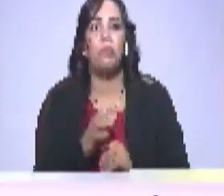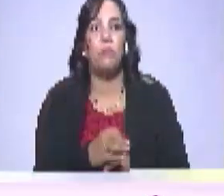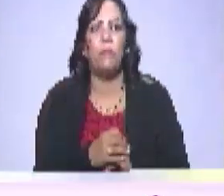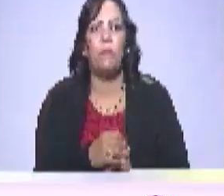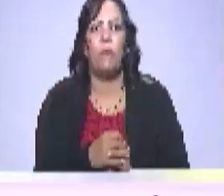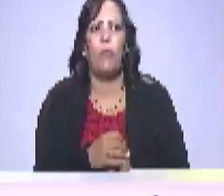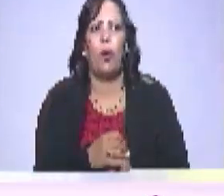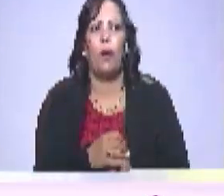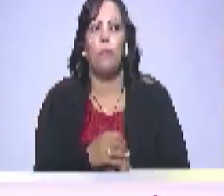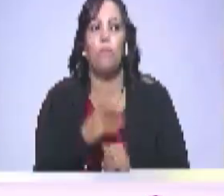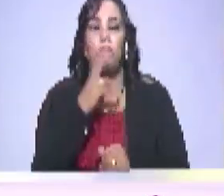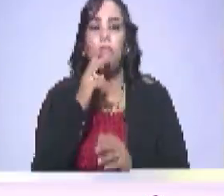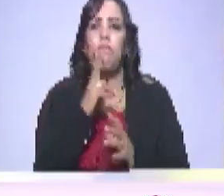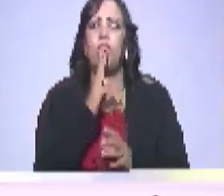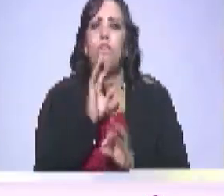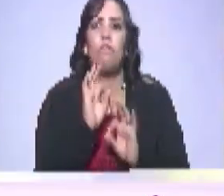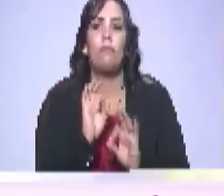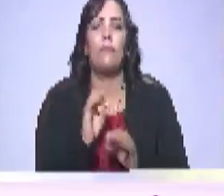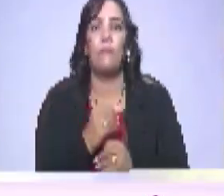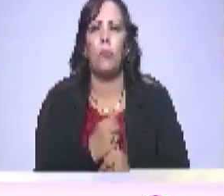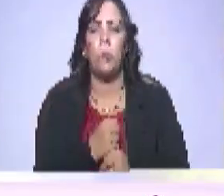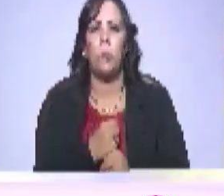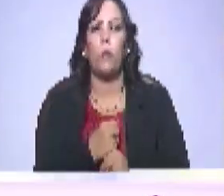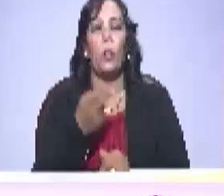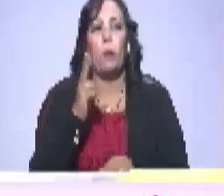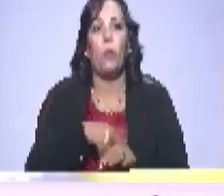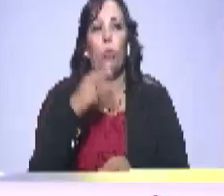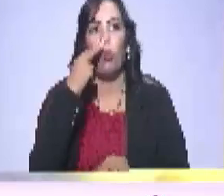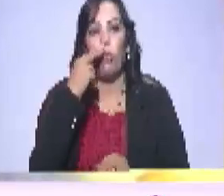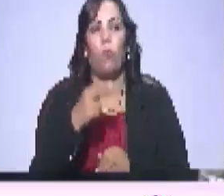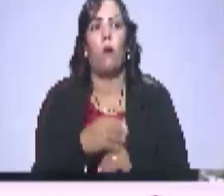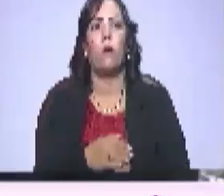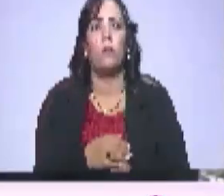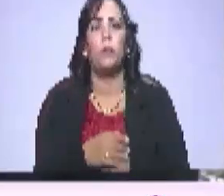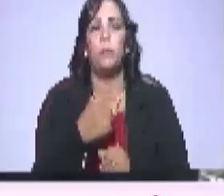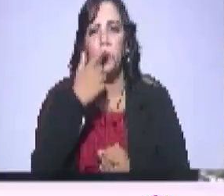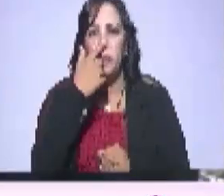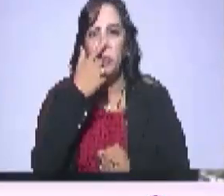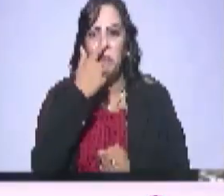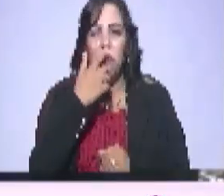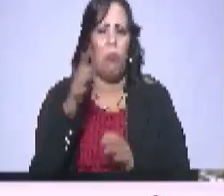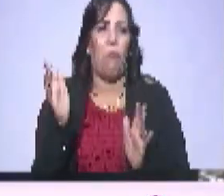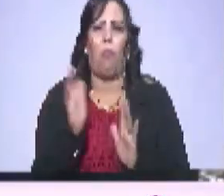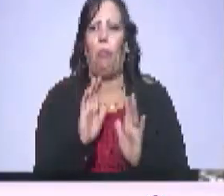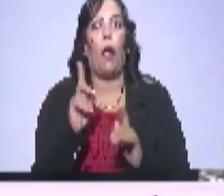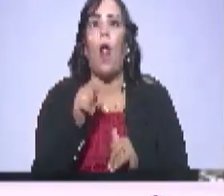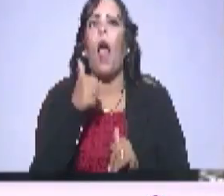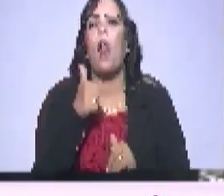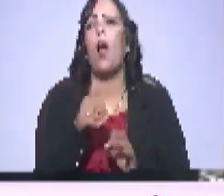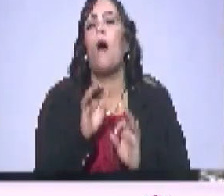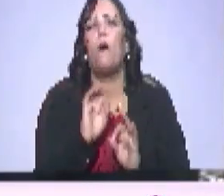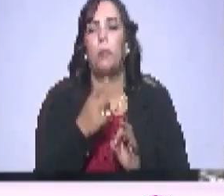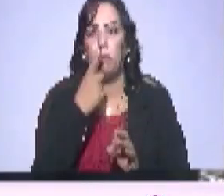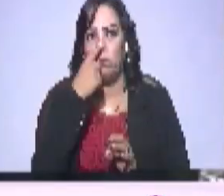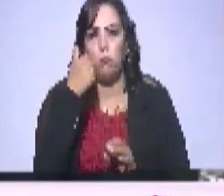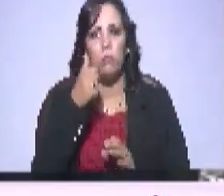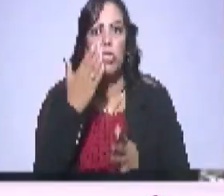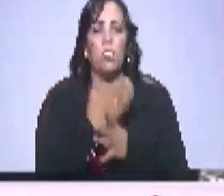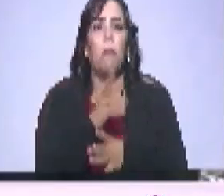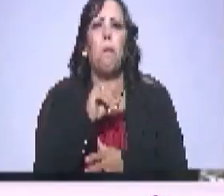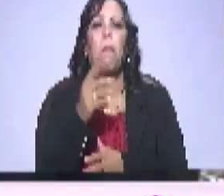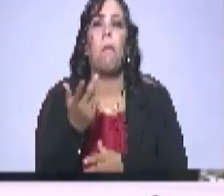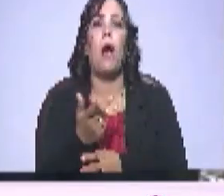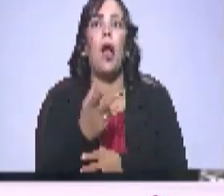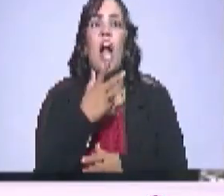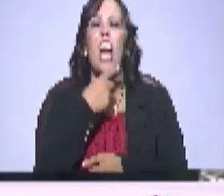انا بستعمل بياض كتير اصلا. وبعدين بصوا بقى يا جماعه مفيش اي ريحه. مش لا مش لا لا خالص، اكن بالظبط احنا